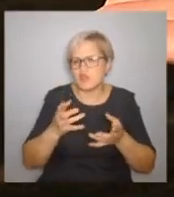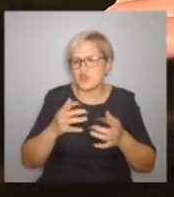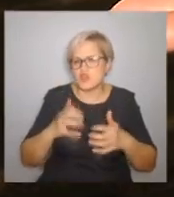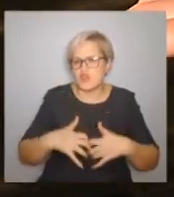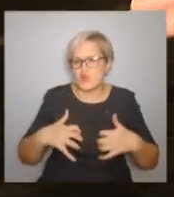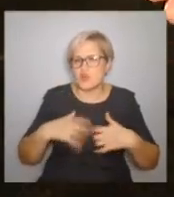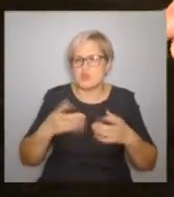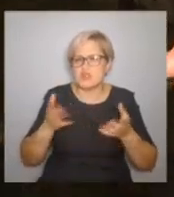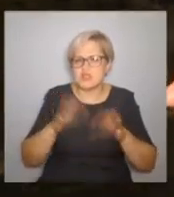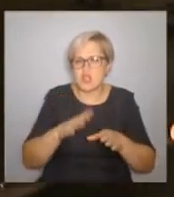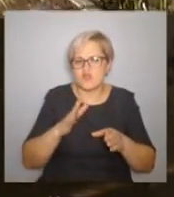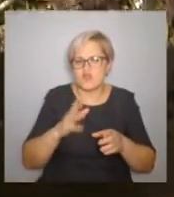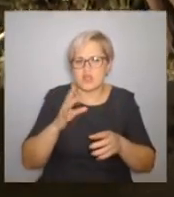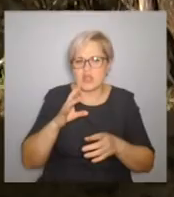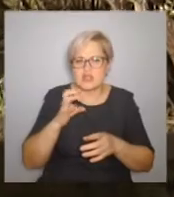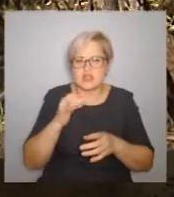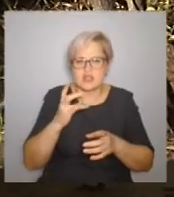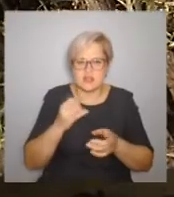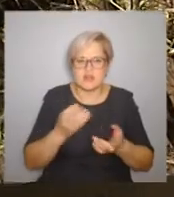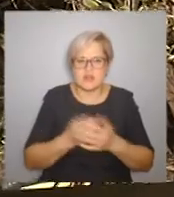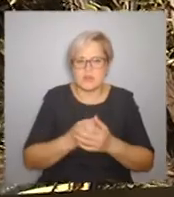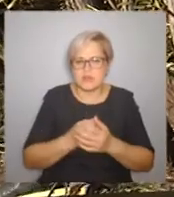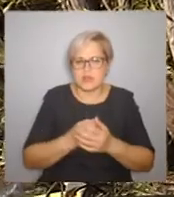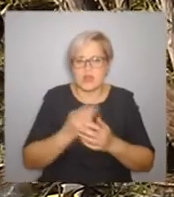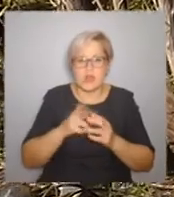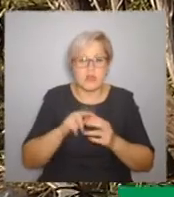место раскопок? Ну нет, конечно. Случайно он не